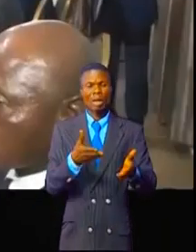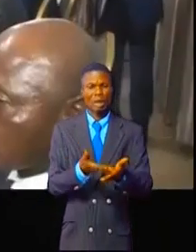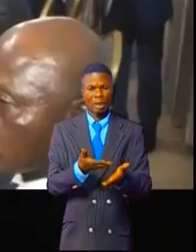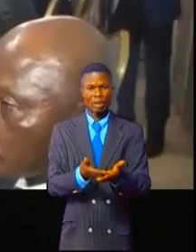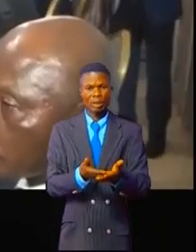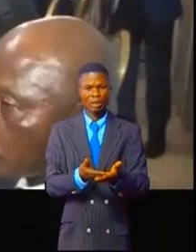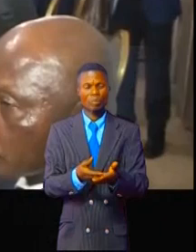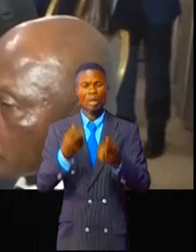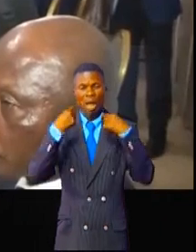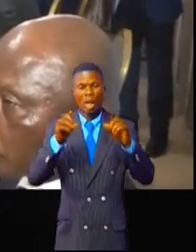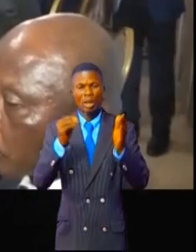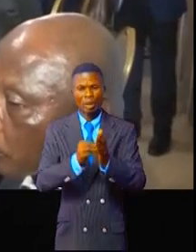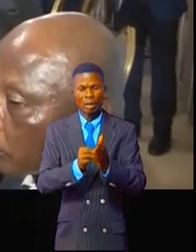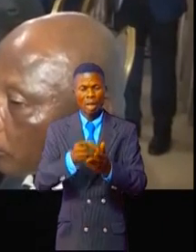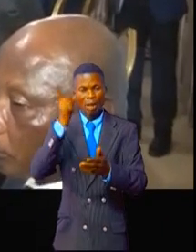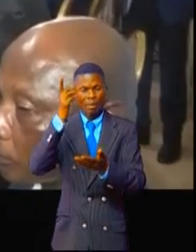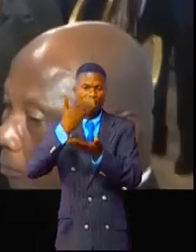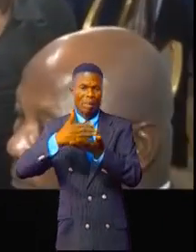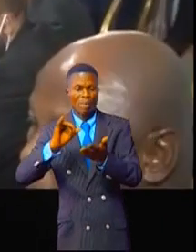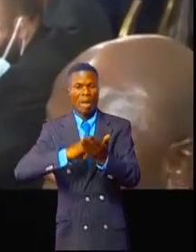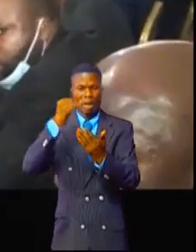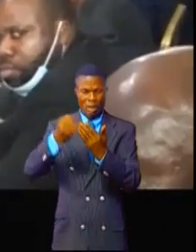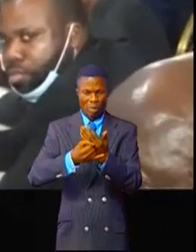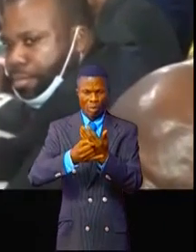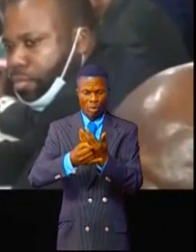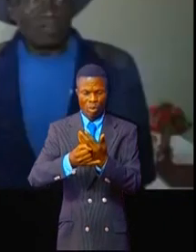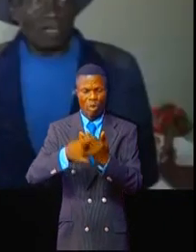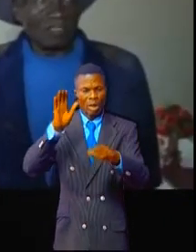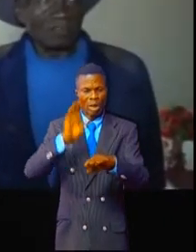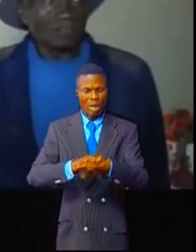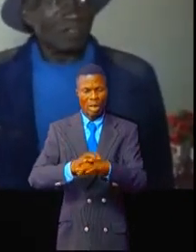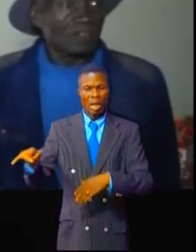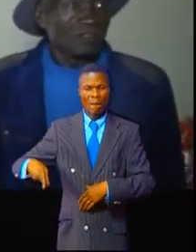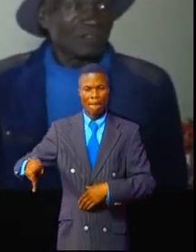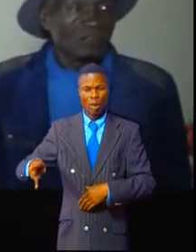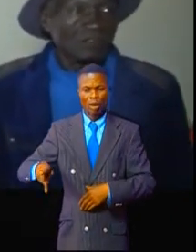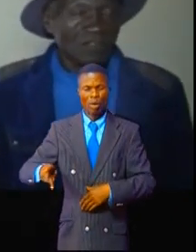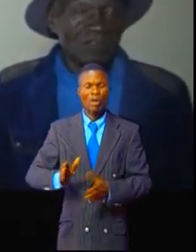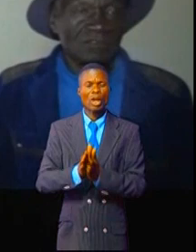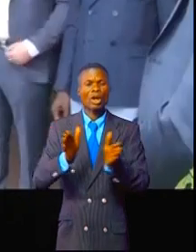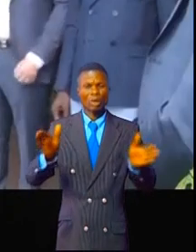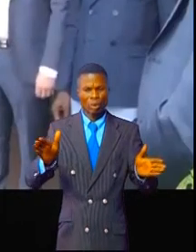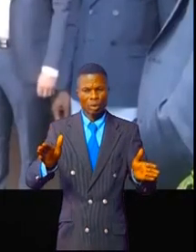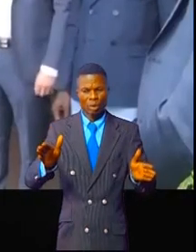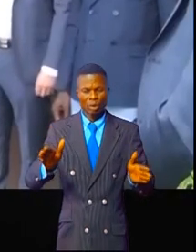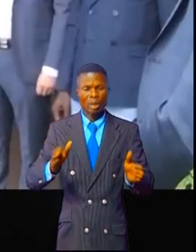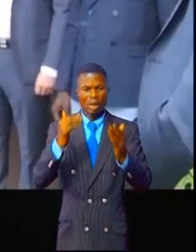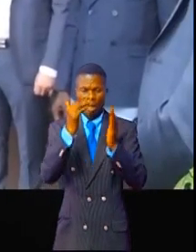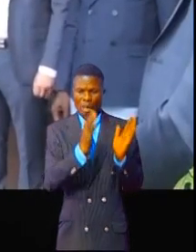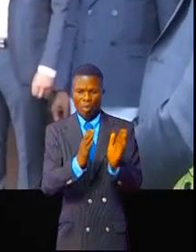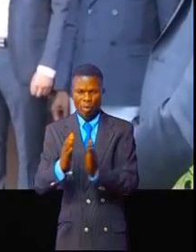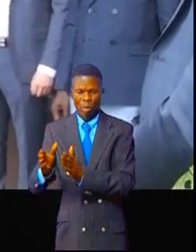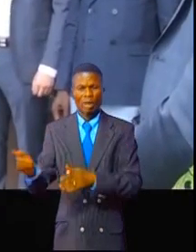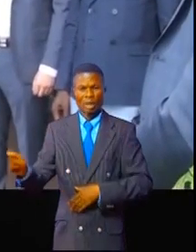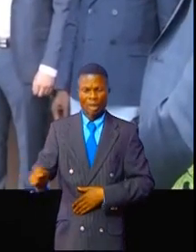signalons que la première phase de ce projet qui va s'étendre si tout les temps dit dit qu'on centrale comprend entre autres le